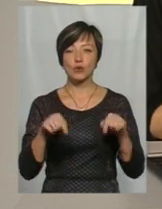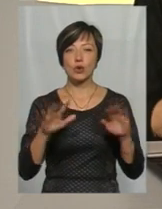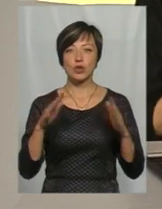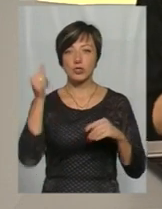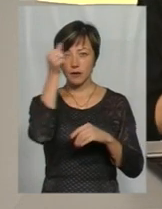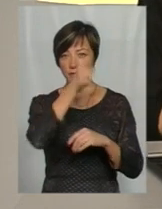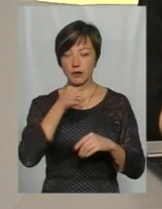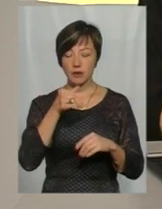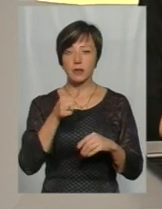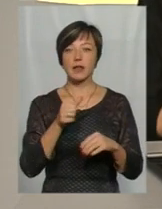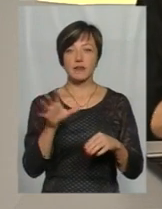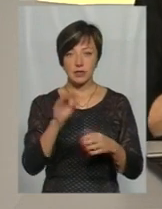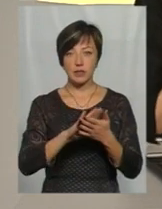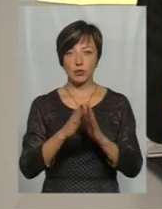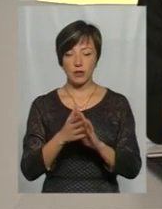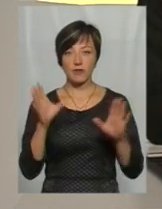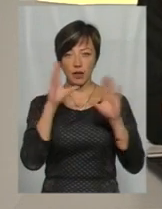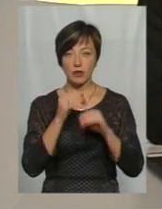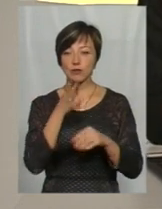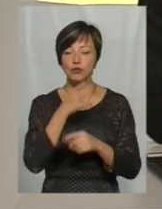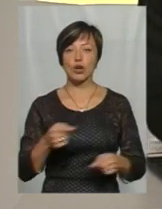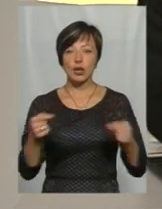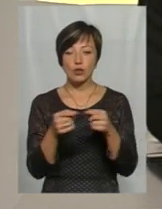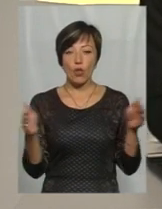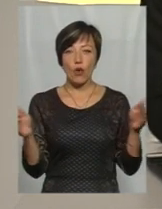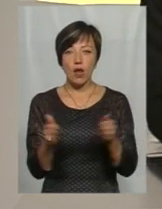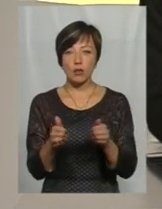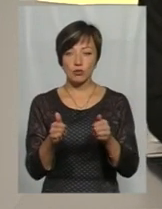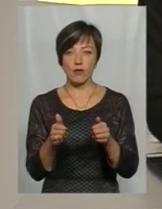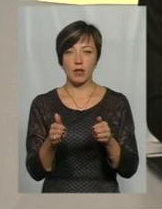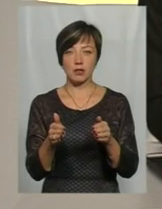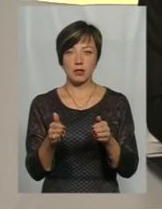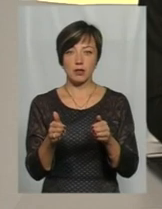Чи у всіх ситуаціях вдавалося вчасно локалізувати